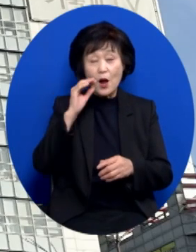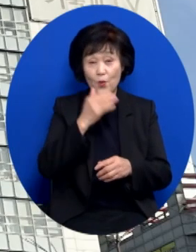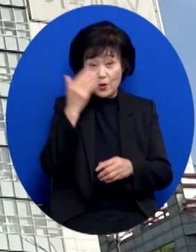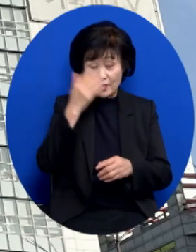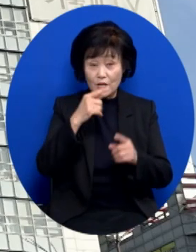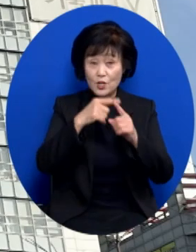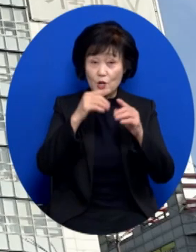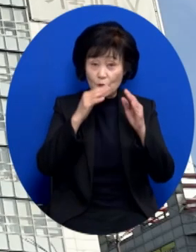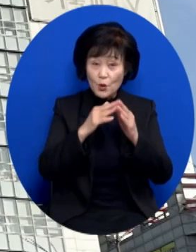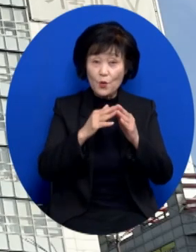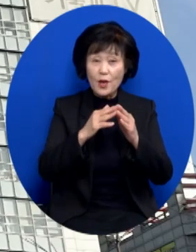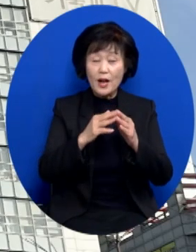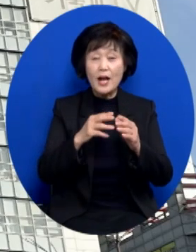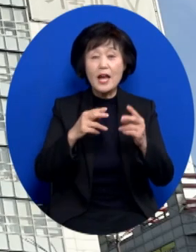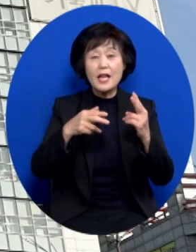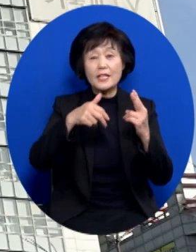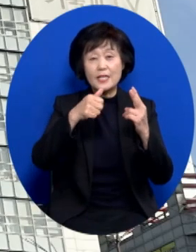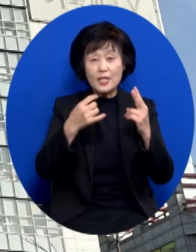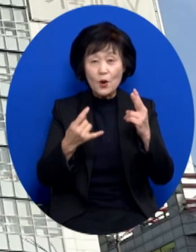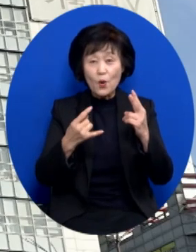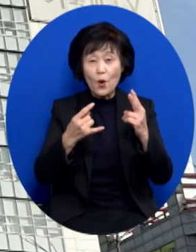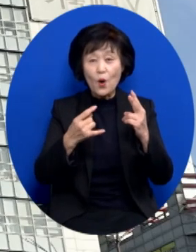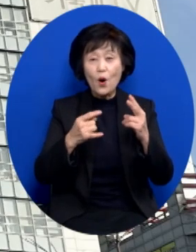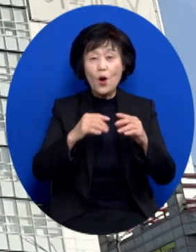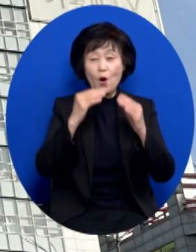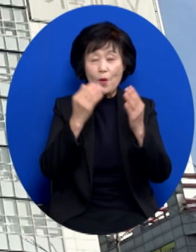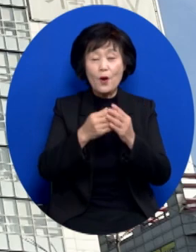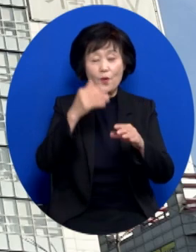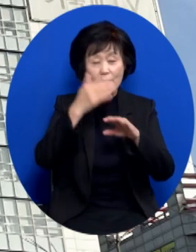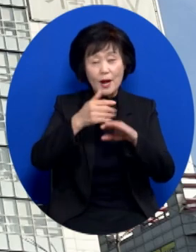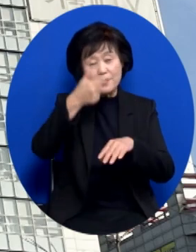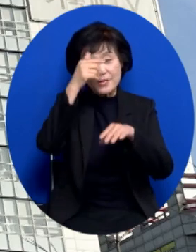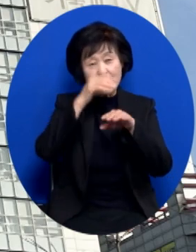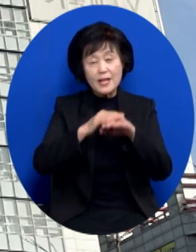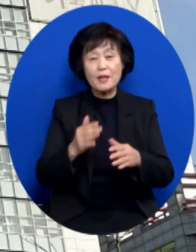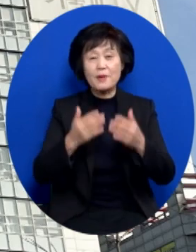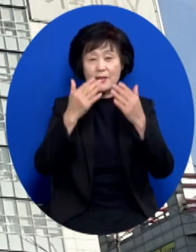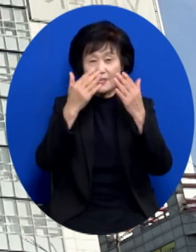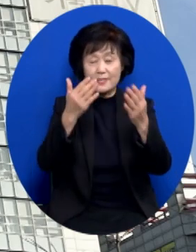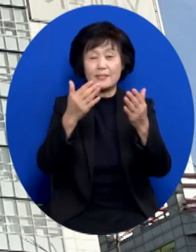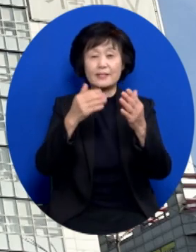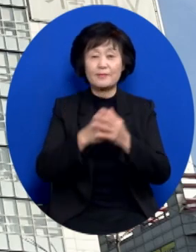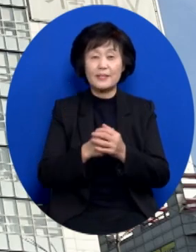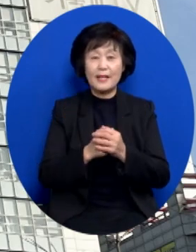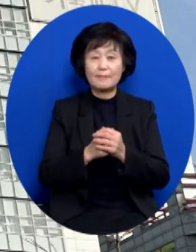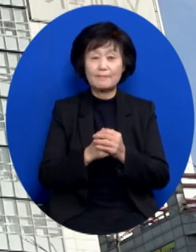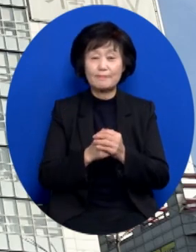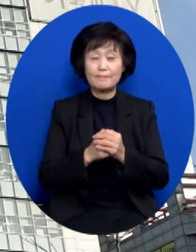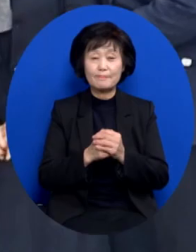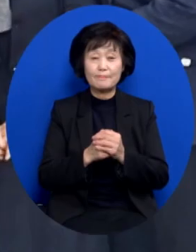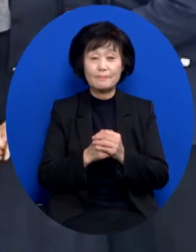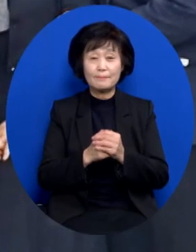한국선결교회연합회가 제2호 레노베이션 교회로 선정된 수암교회에서 완공 감사 예배를 드렸습니다.